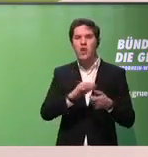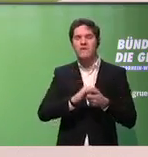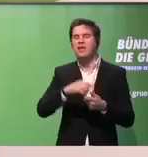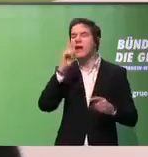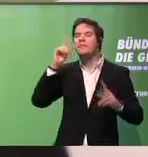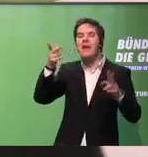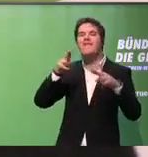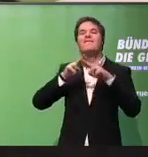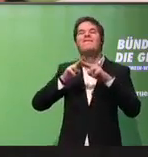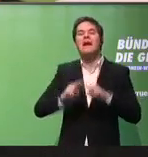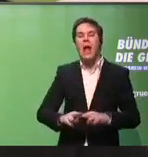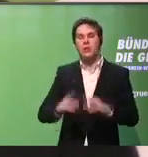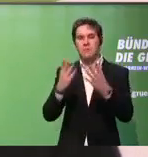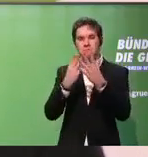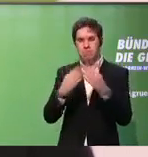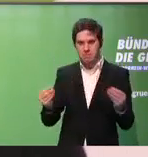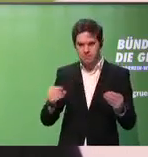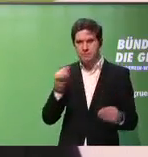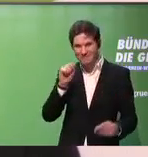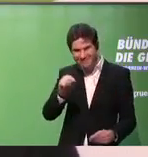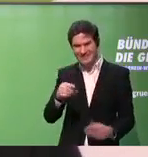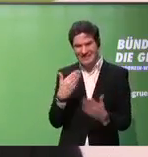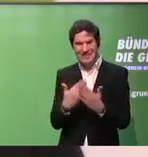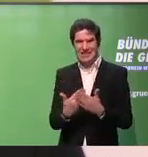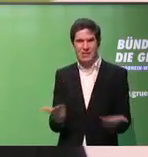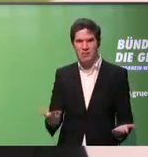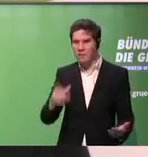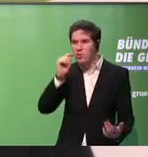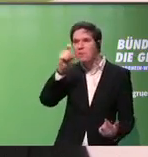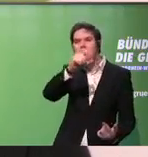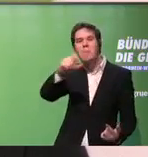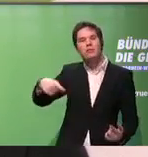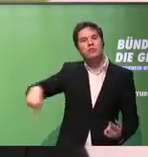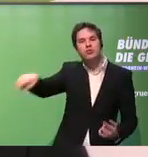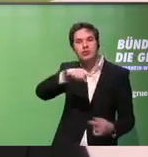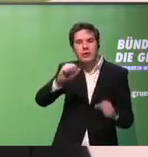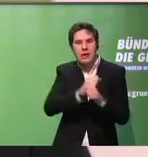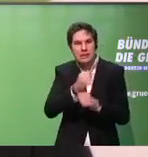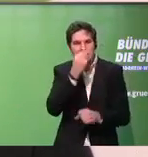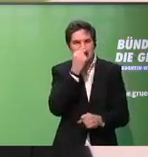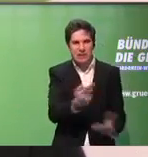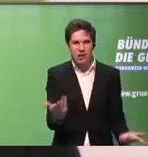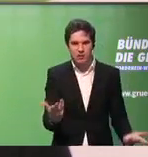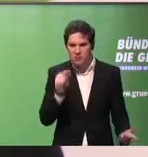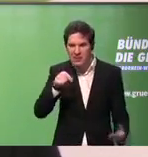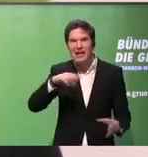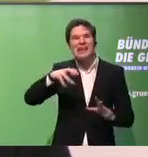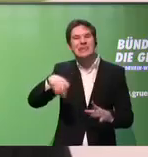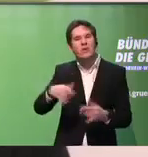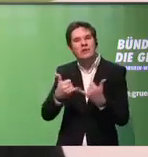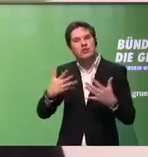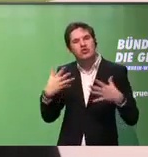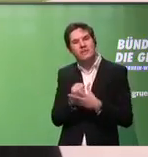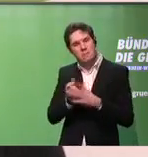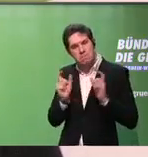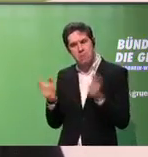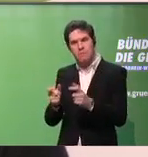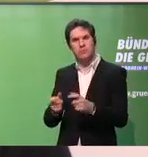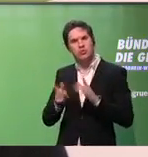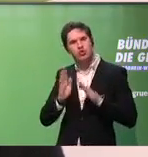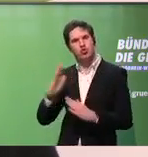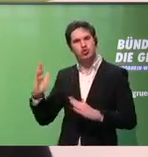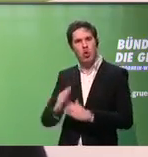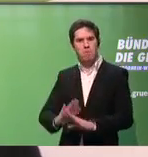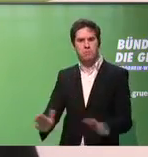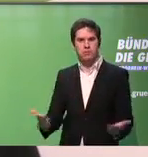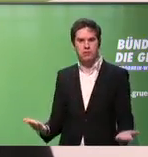Vertrauverlust ja, haben, ist genau, was die Leute nicht sehen, wie können wir diese Casinos stoppen. Und da haben wir